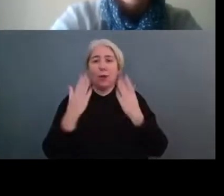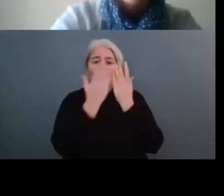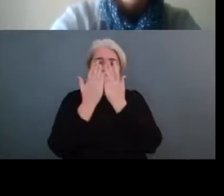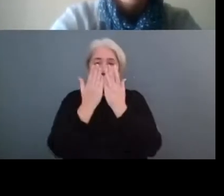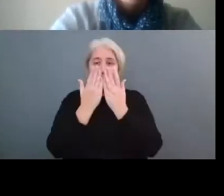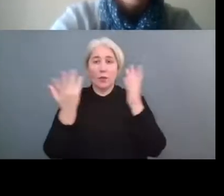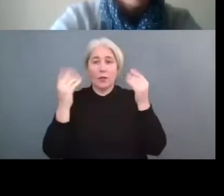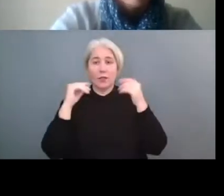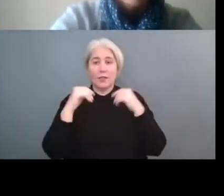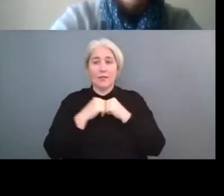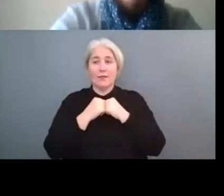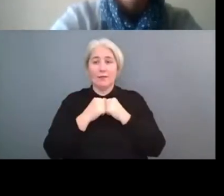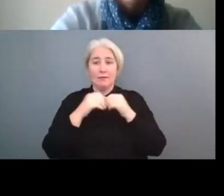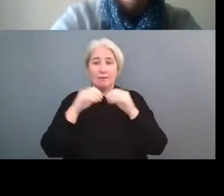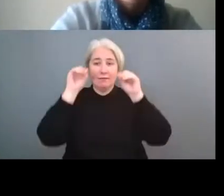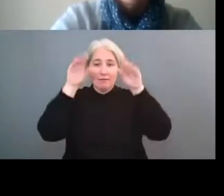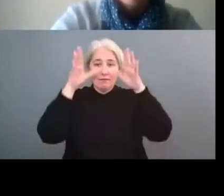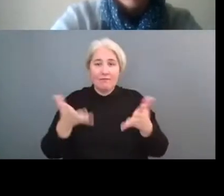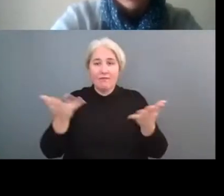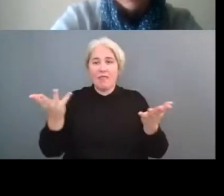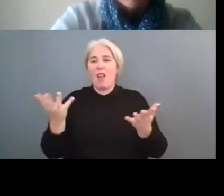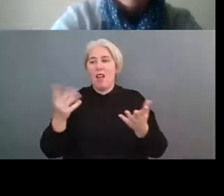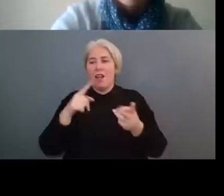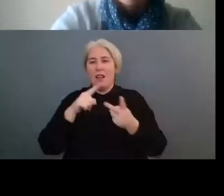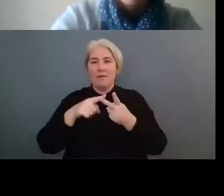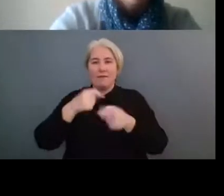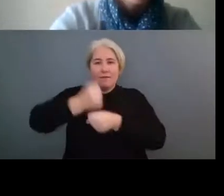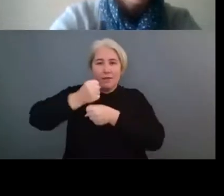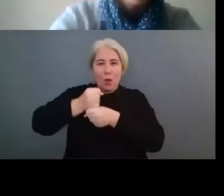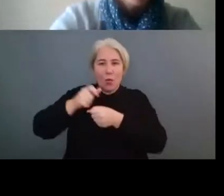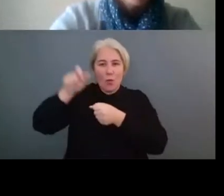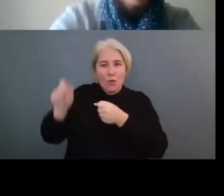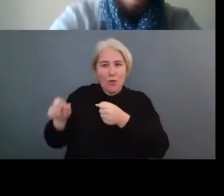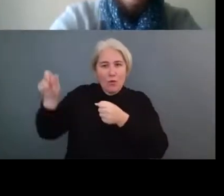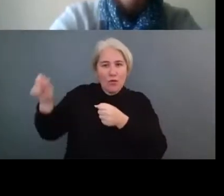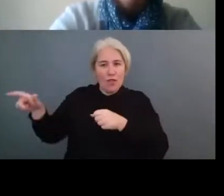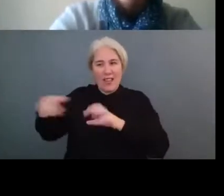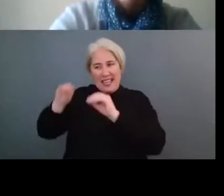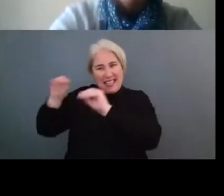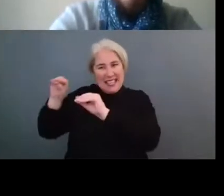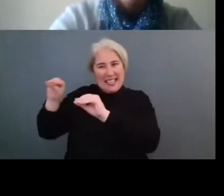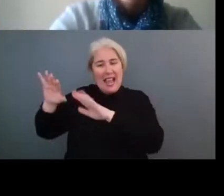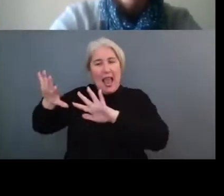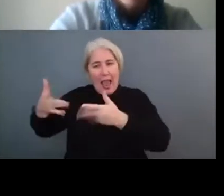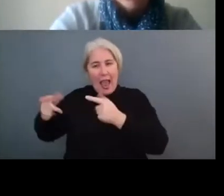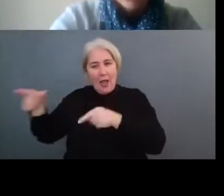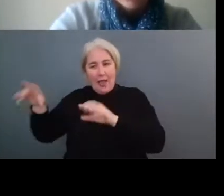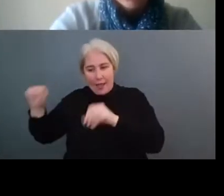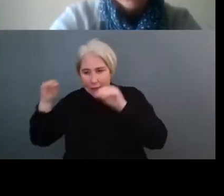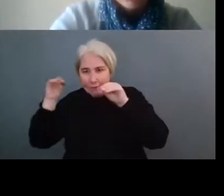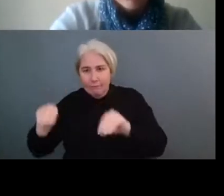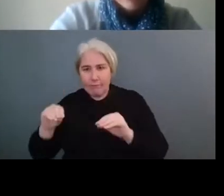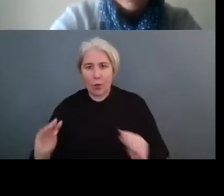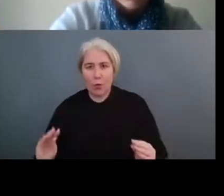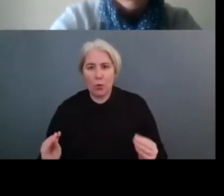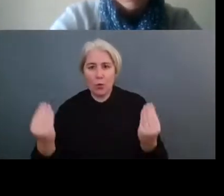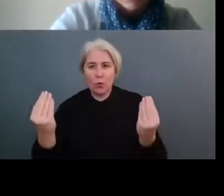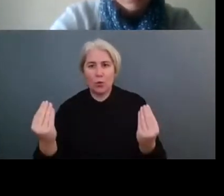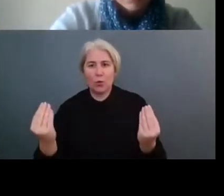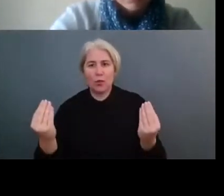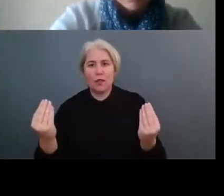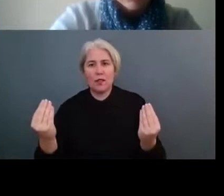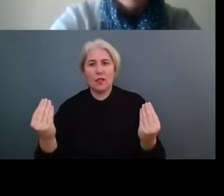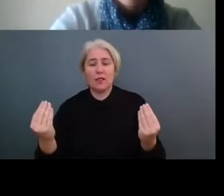les séances et les entraînements pour les jeunes, que ce soit sur des volets sports de nature ou même sur comment on travaille